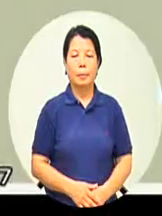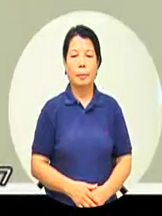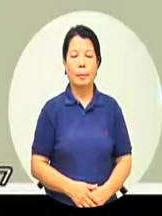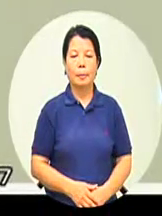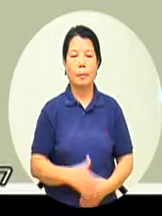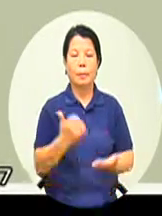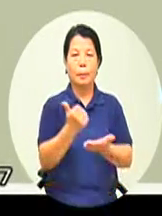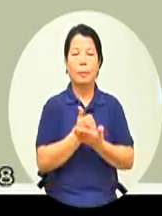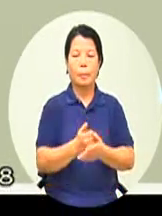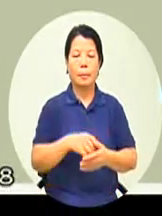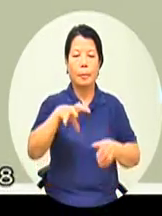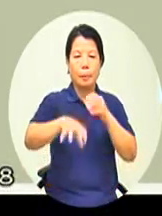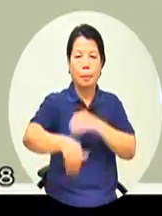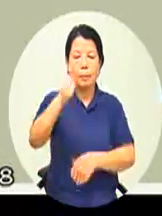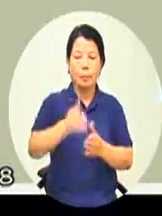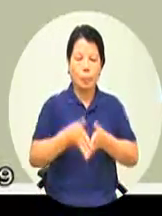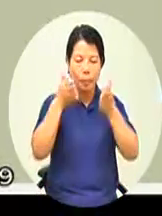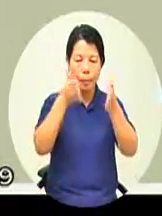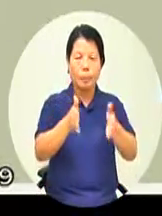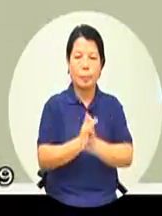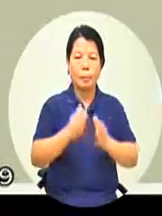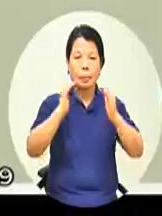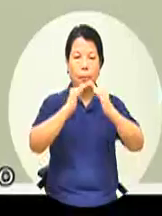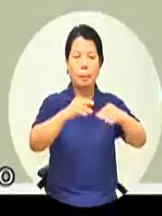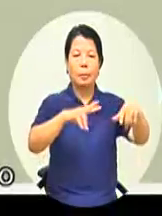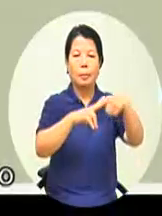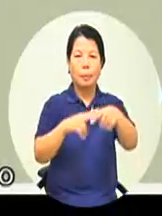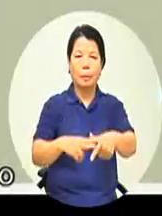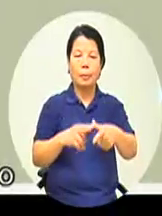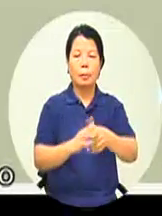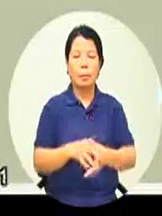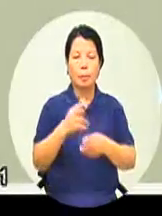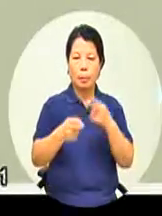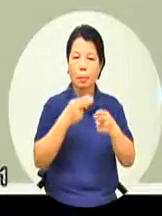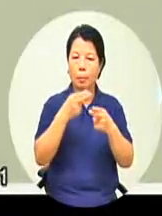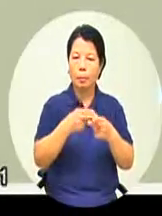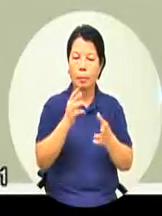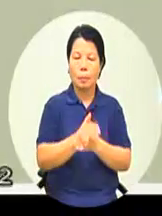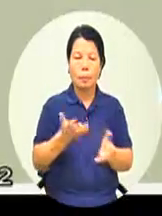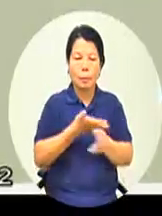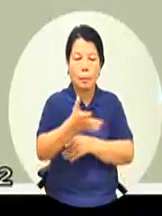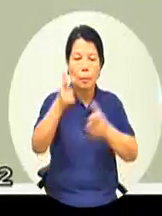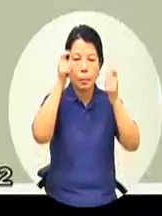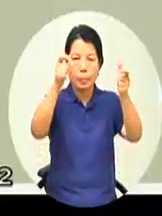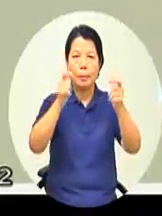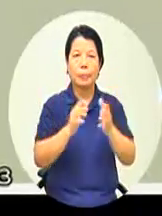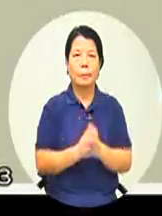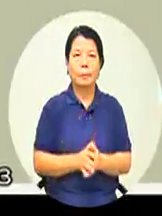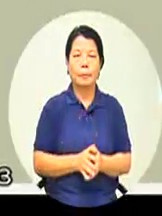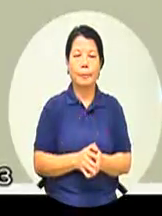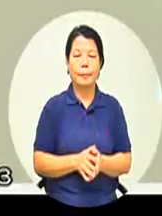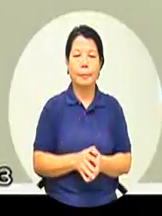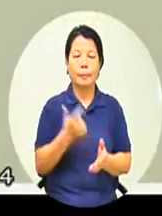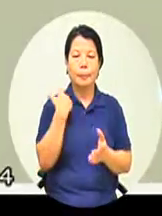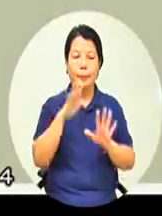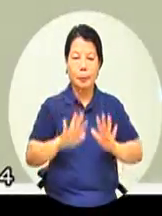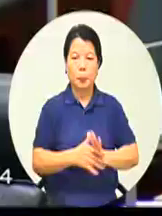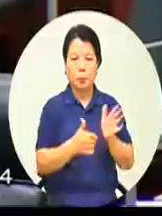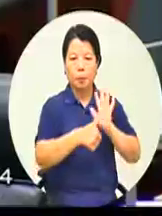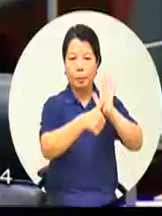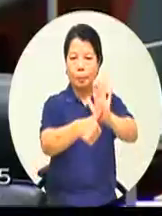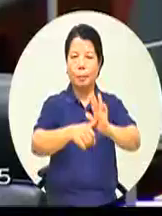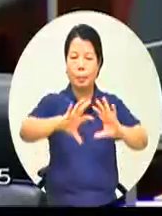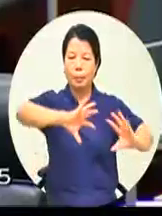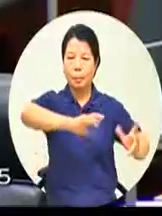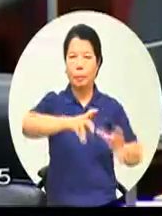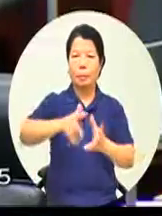请咱的局长，针对这个城市行销，要安怎让咱的高雄能见度让国际